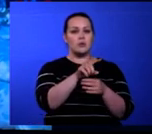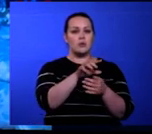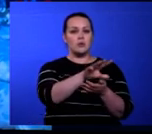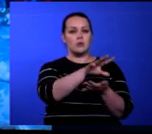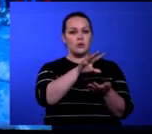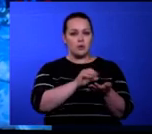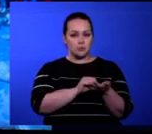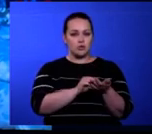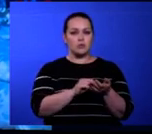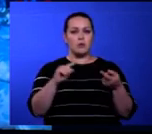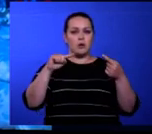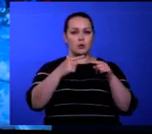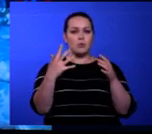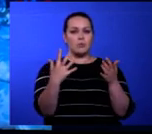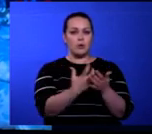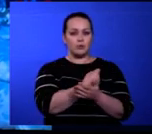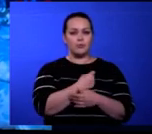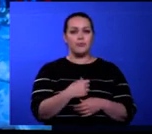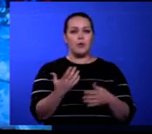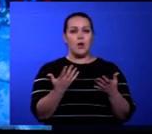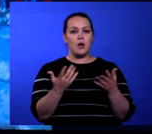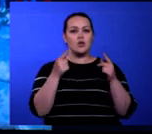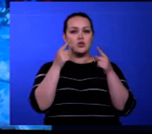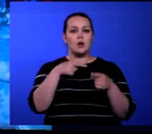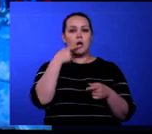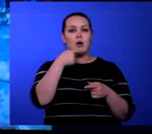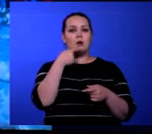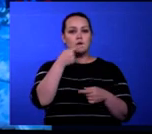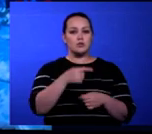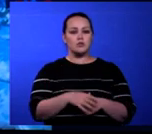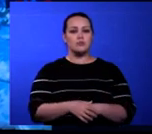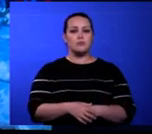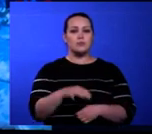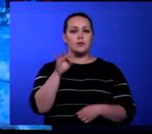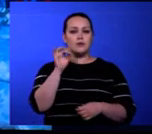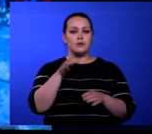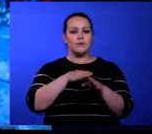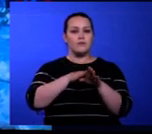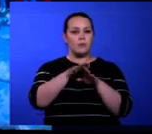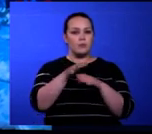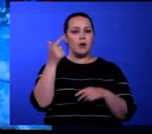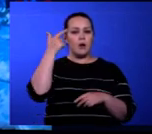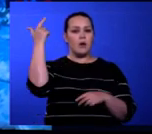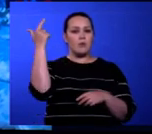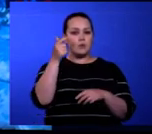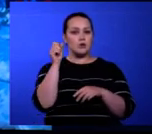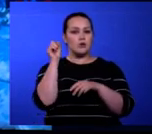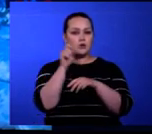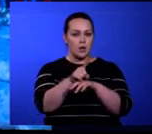определить антонимы, какой частью речи они выражены, и выполнить грамматическое